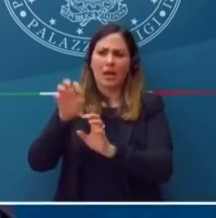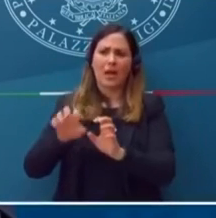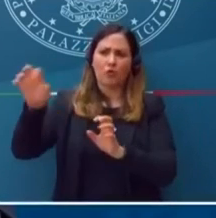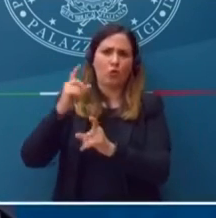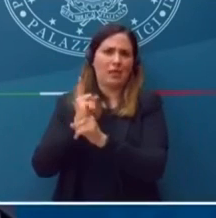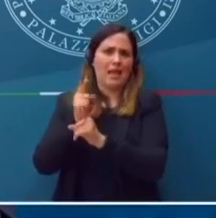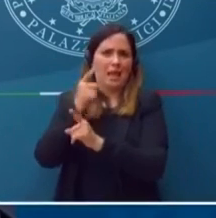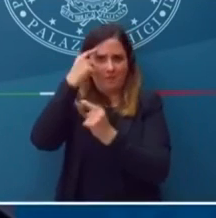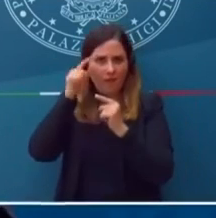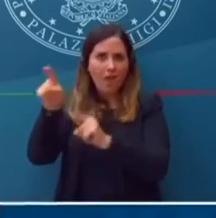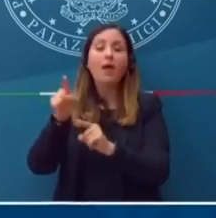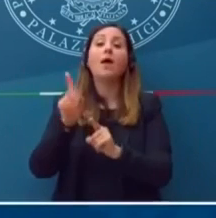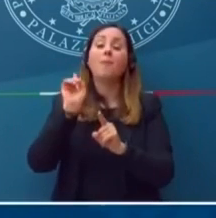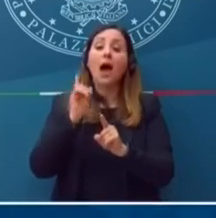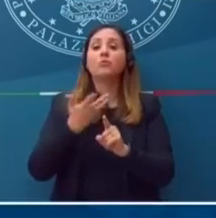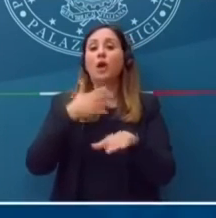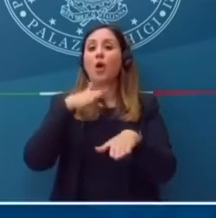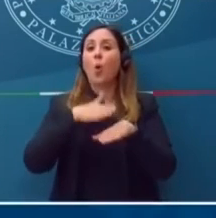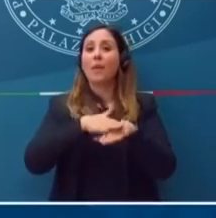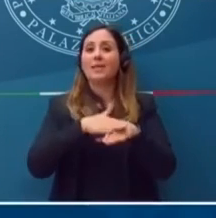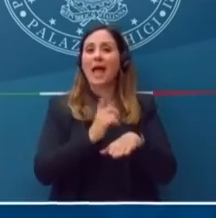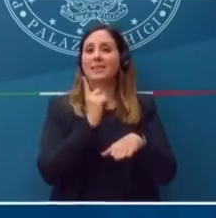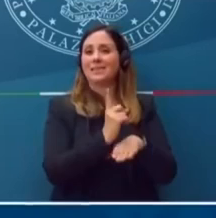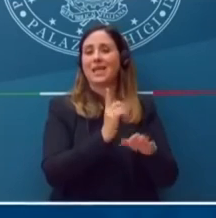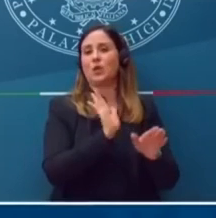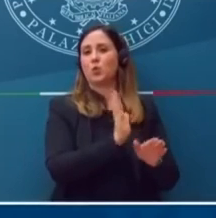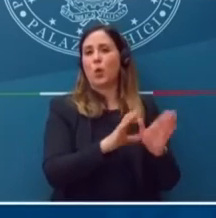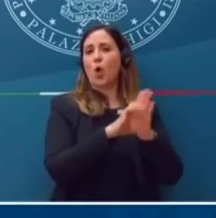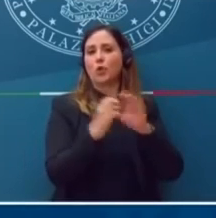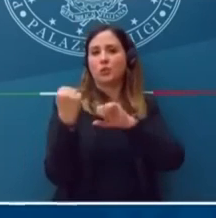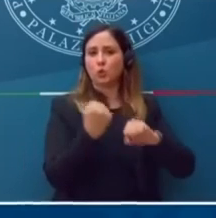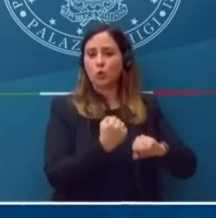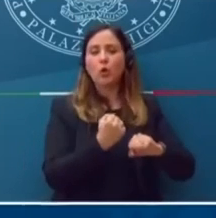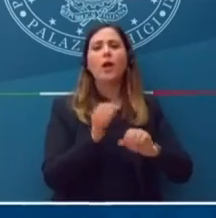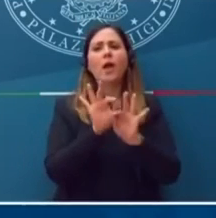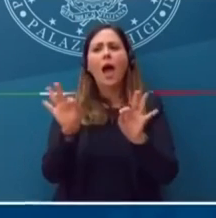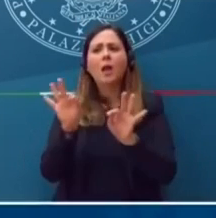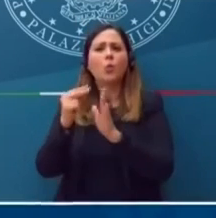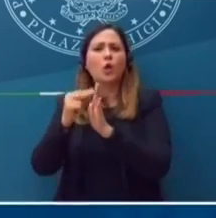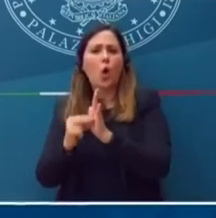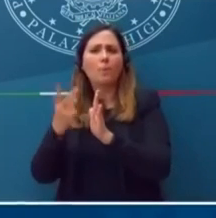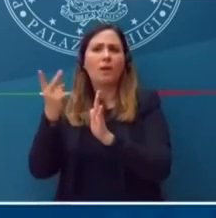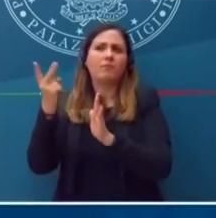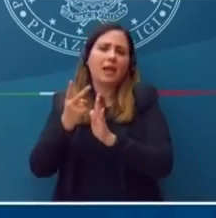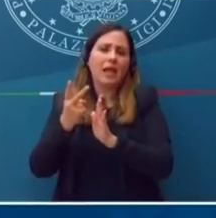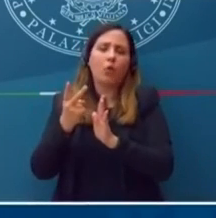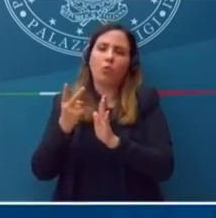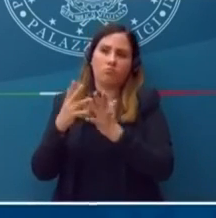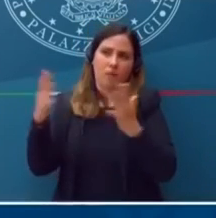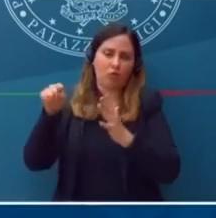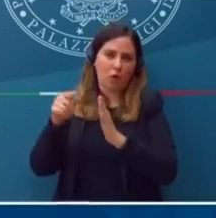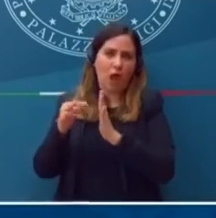dalla Costituzione. Altre norme prevedono che invece gli investimenti, e sono tra l'altro la maggior parte, vengano